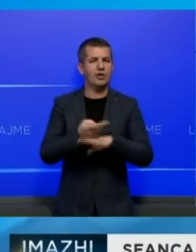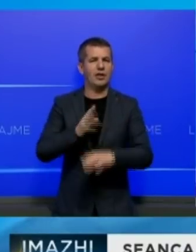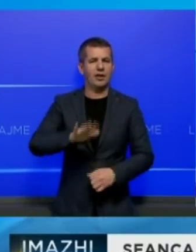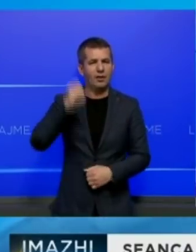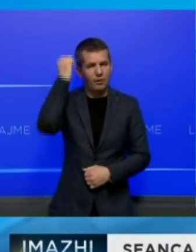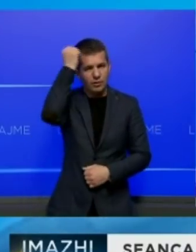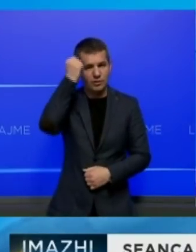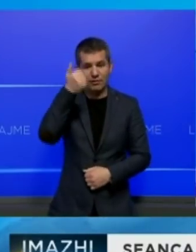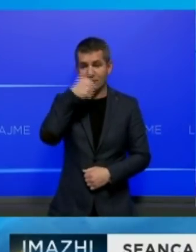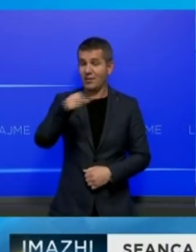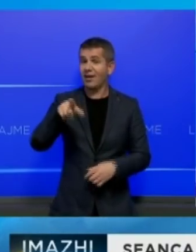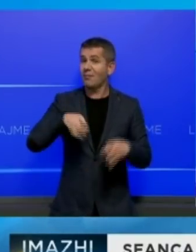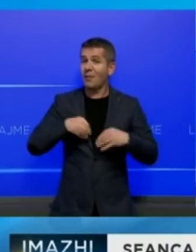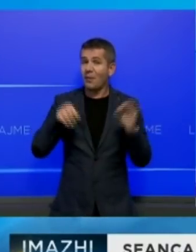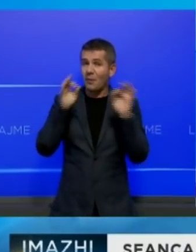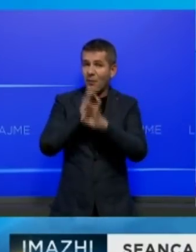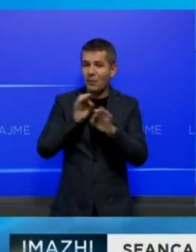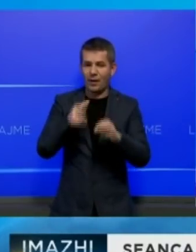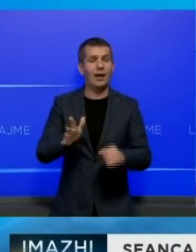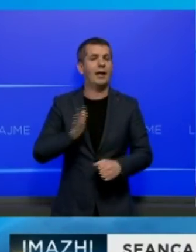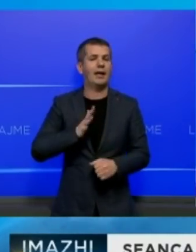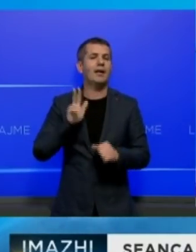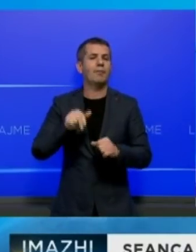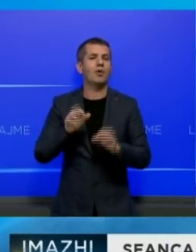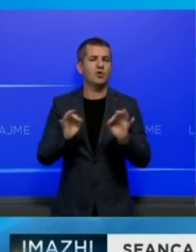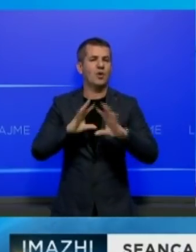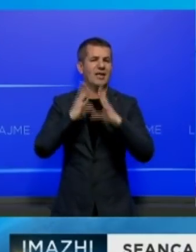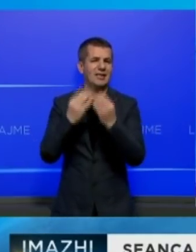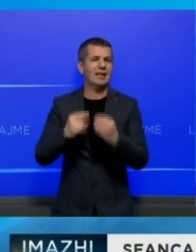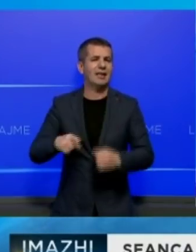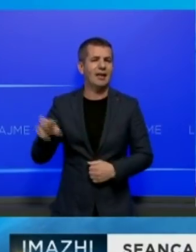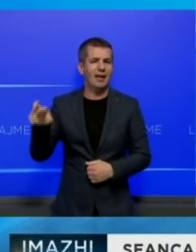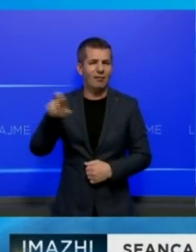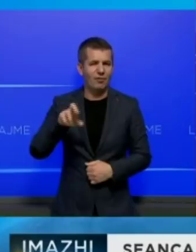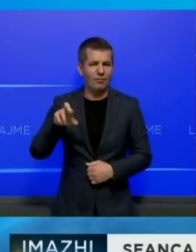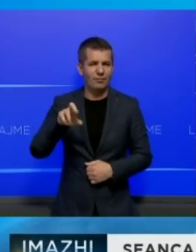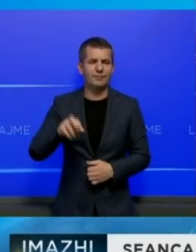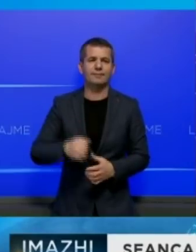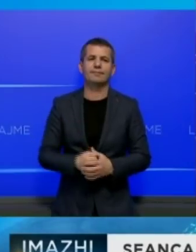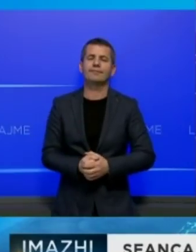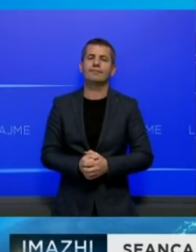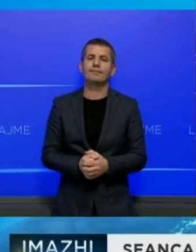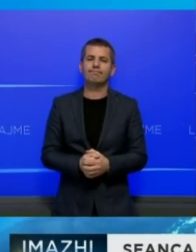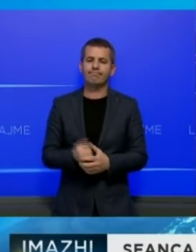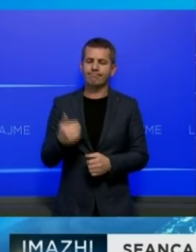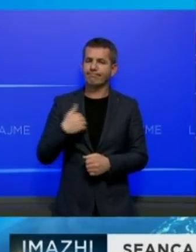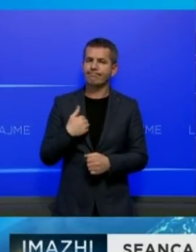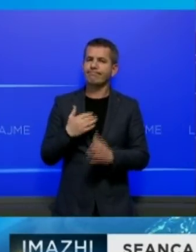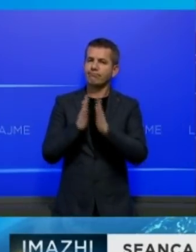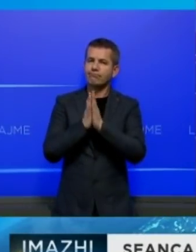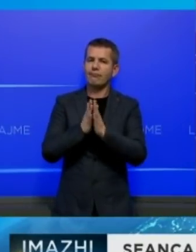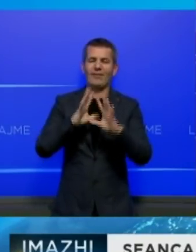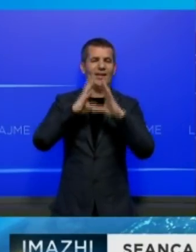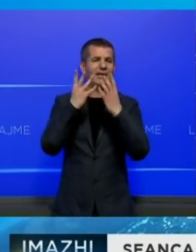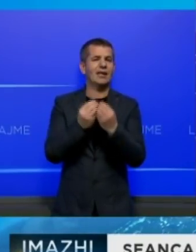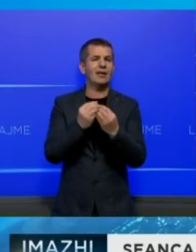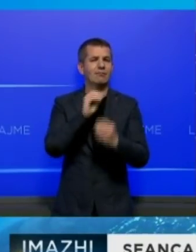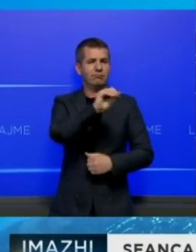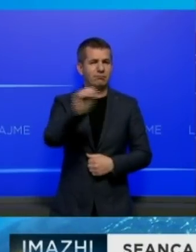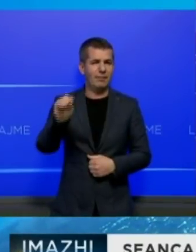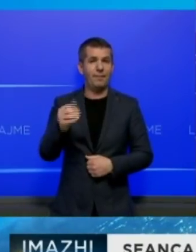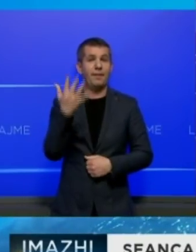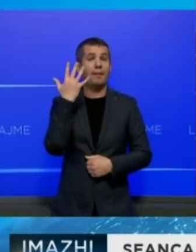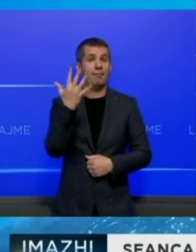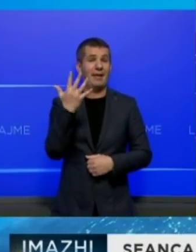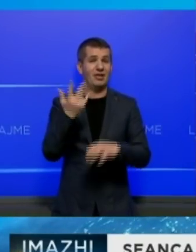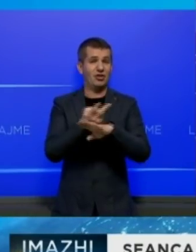mos njohja përbën cenim për sigurinë e kontinentit evropian. U bëjmë thirrje 5 shteteve mos njohse